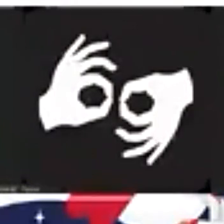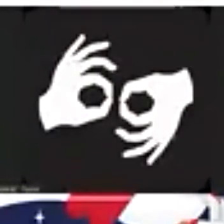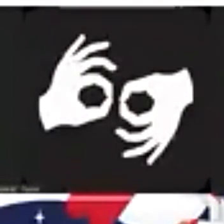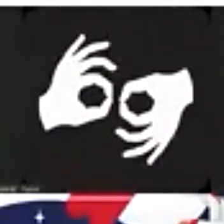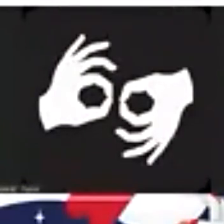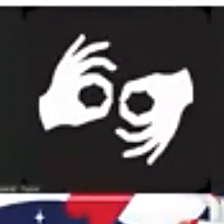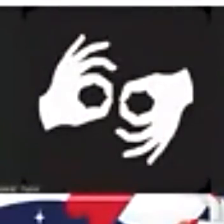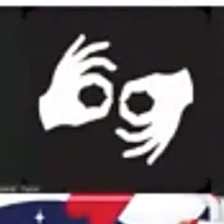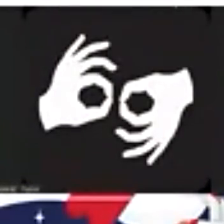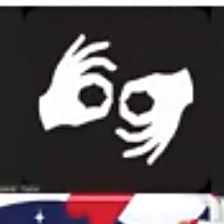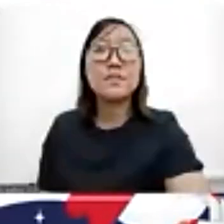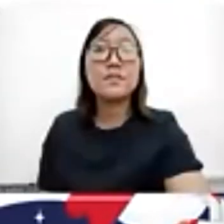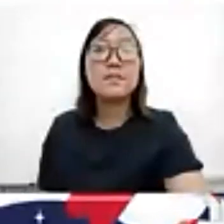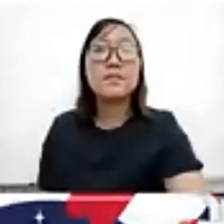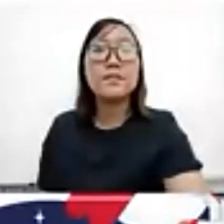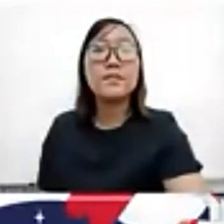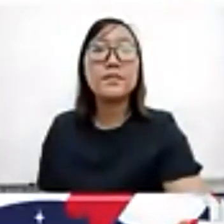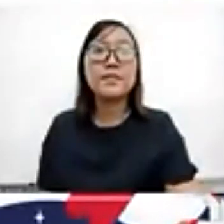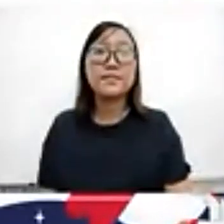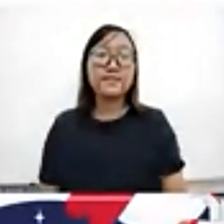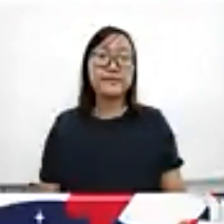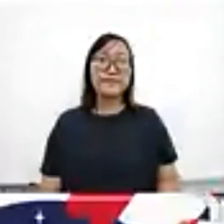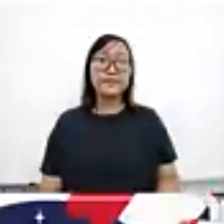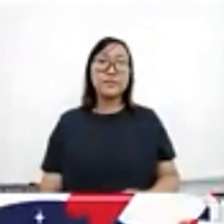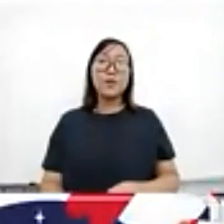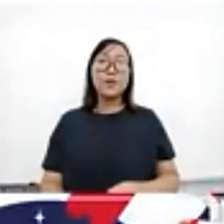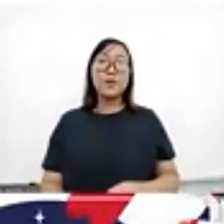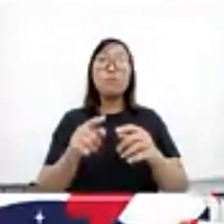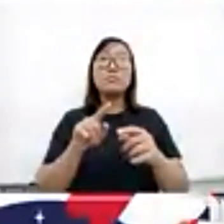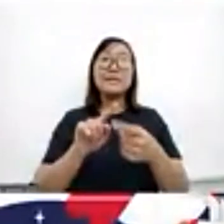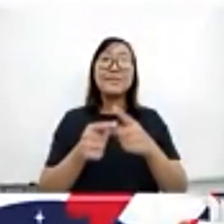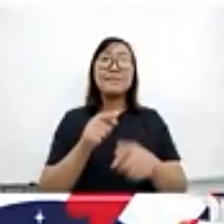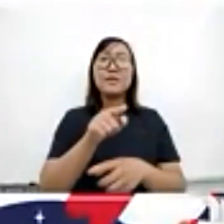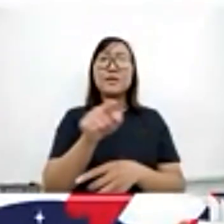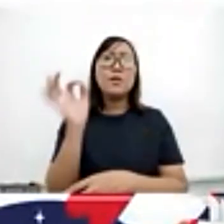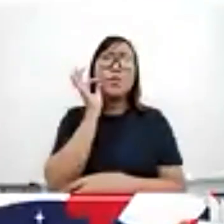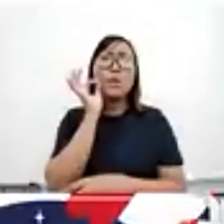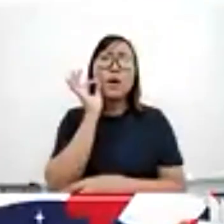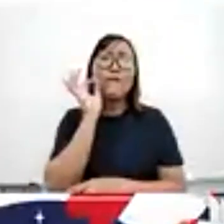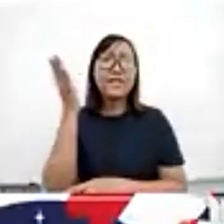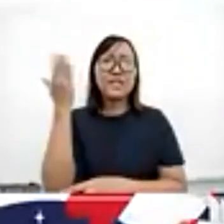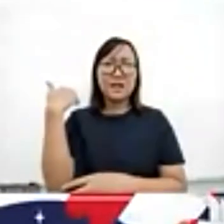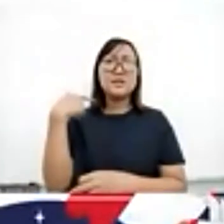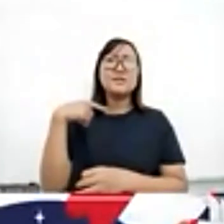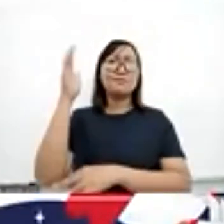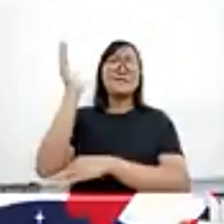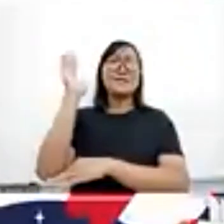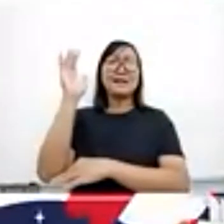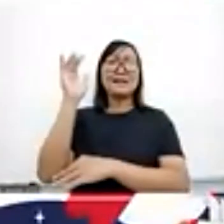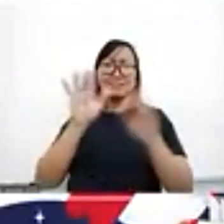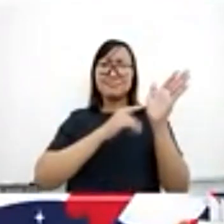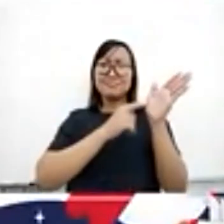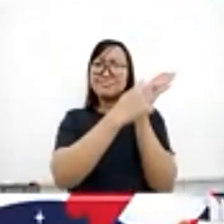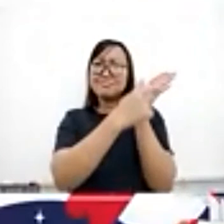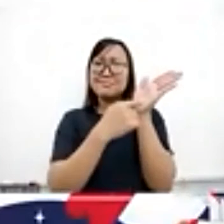dan kepada teman-teman yang tadi Mungkin presentasinya agak blur ya nanti kita akan share juga